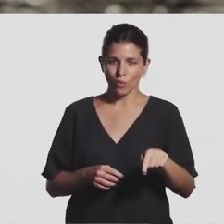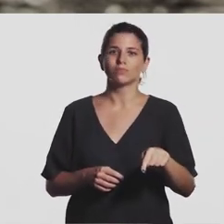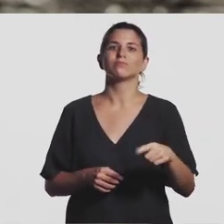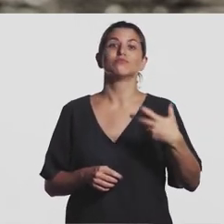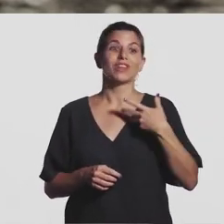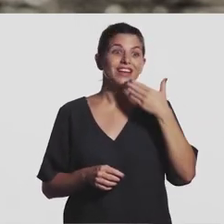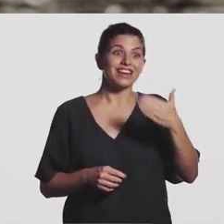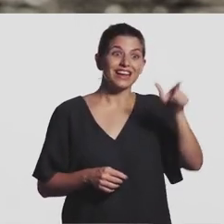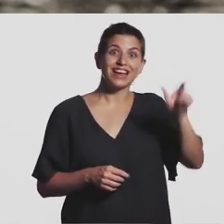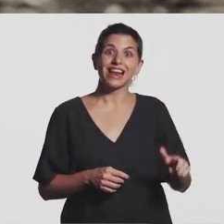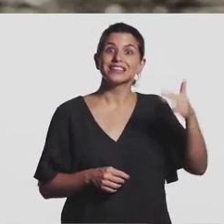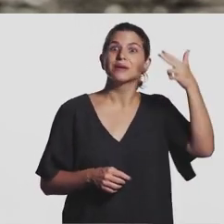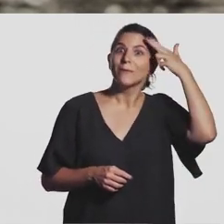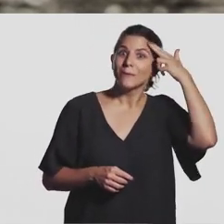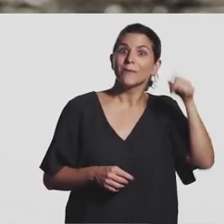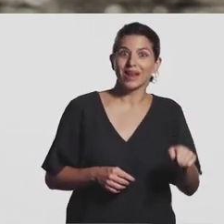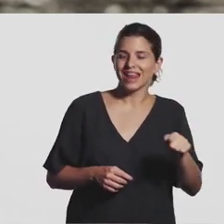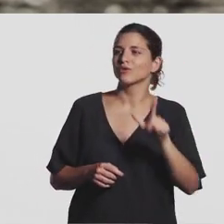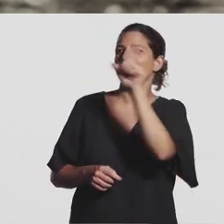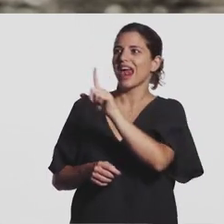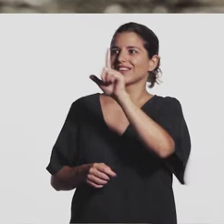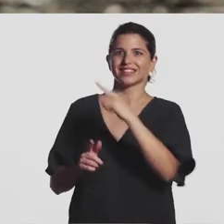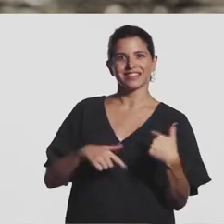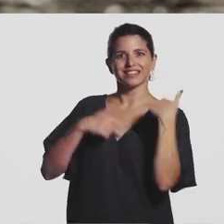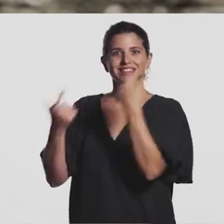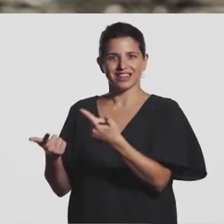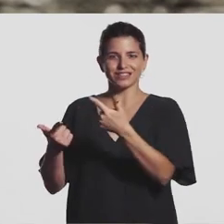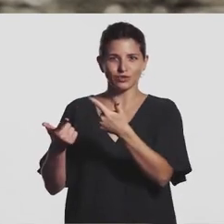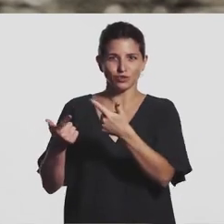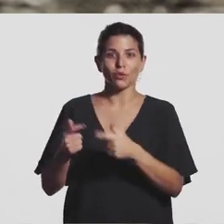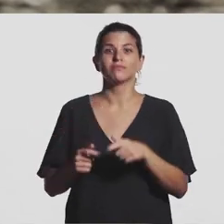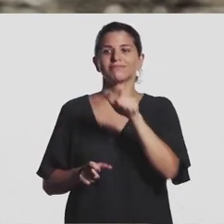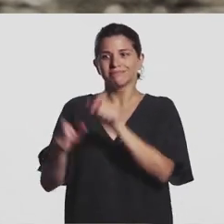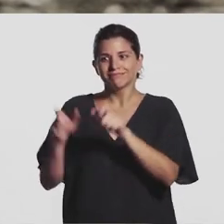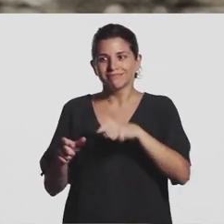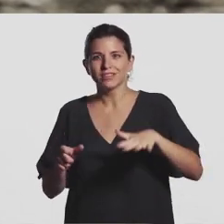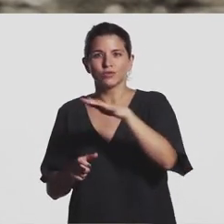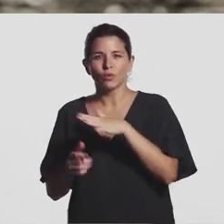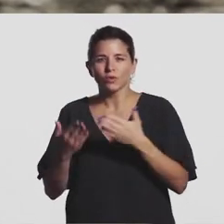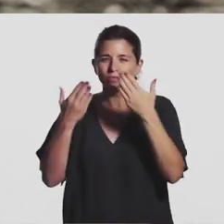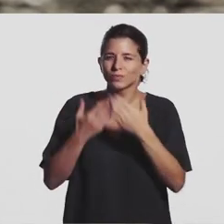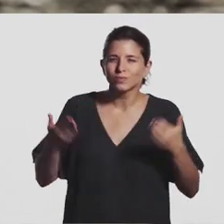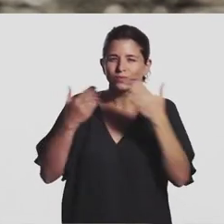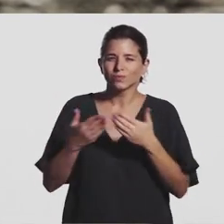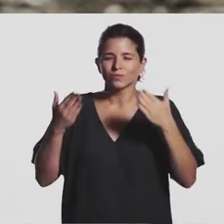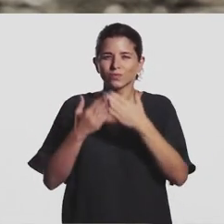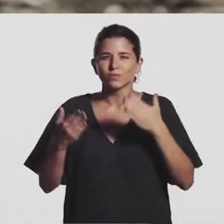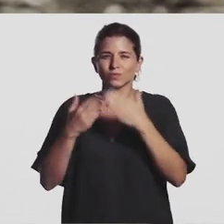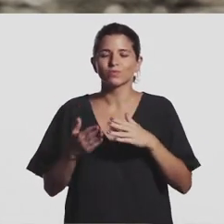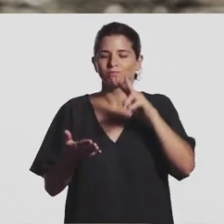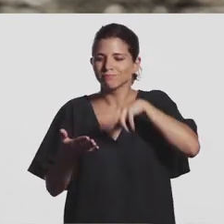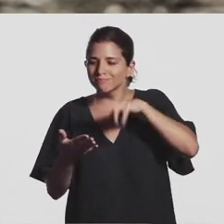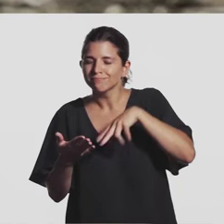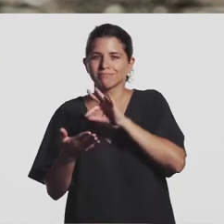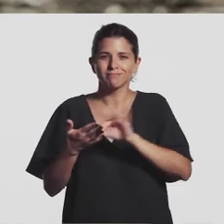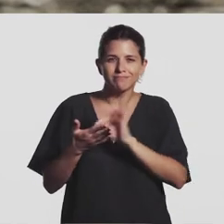Palermo e hanno fatto omaggio all'Avertezzo di Denari per far sì che, grazie al prete, potessero pian